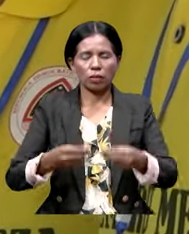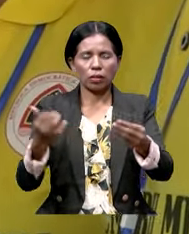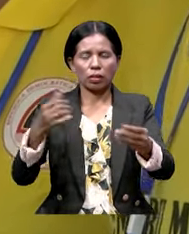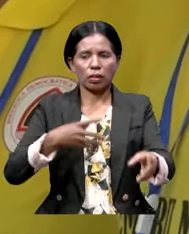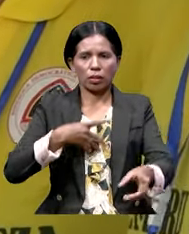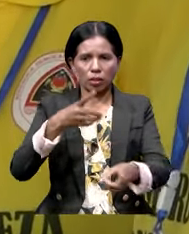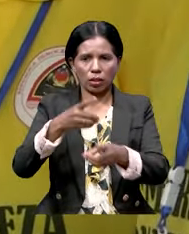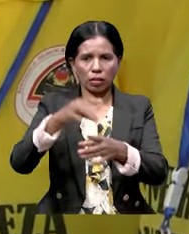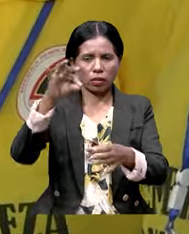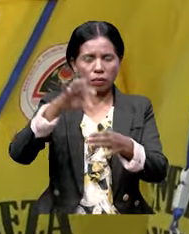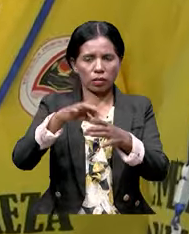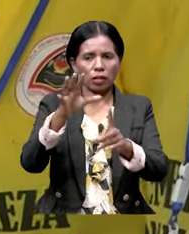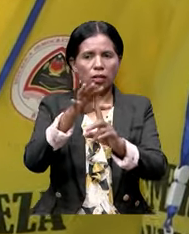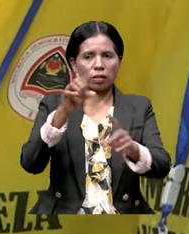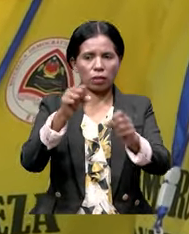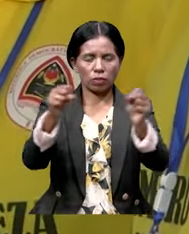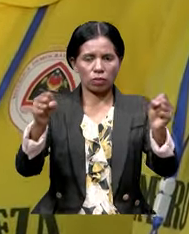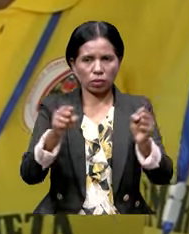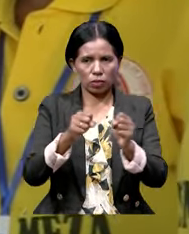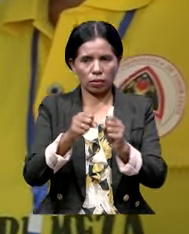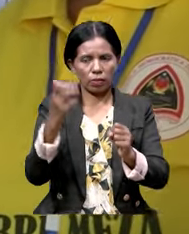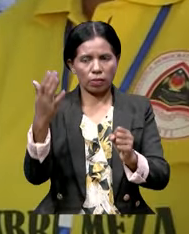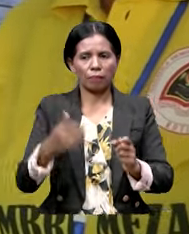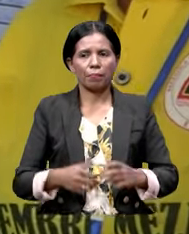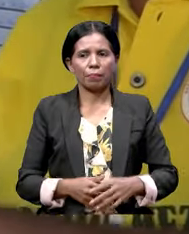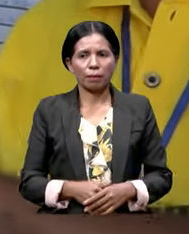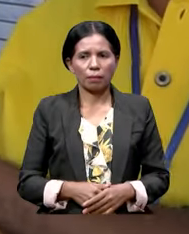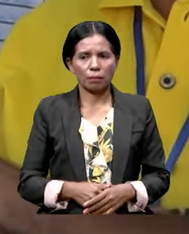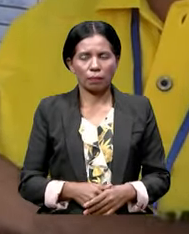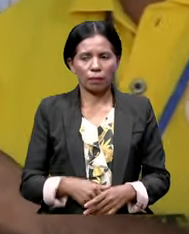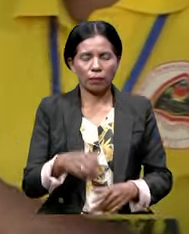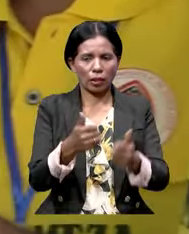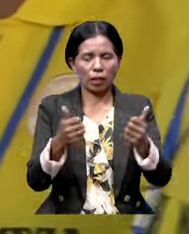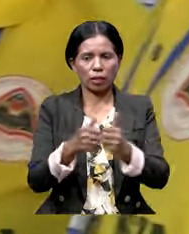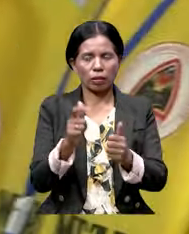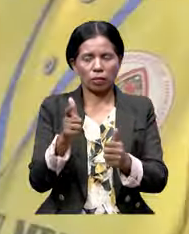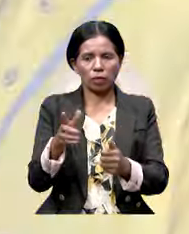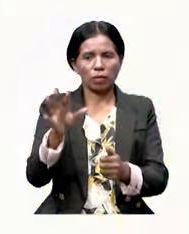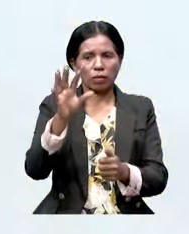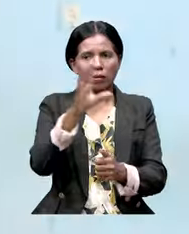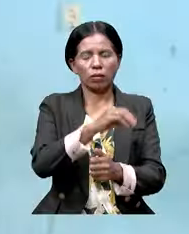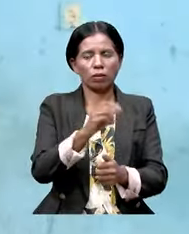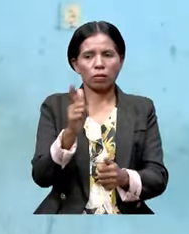direito voto e a eleição Suku segunda volta. Aldeia meeting 20 de setembro.